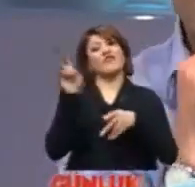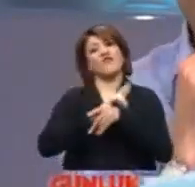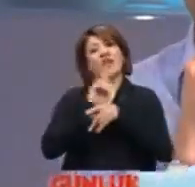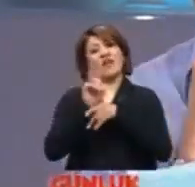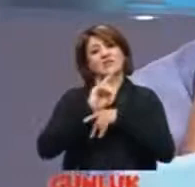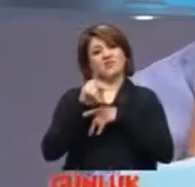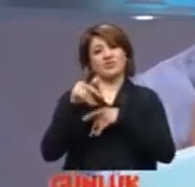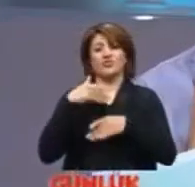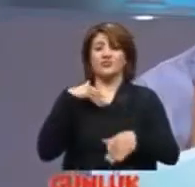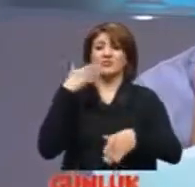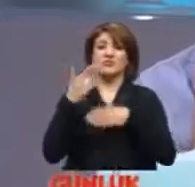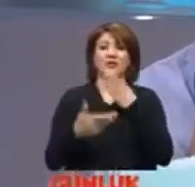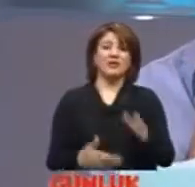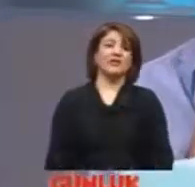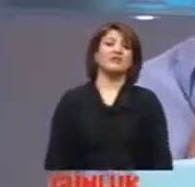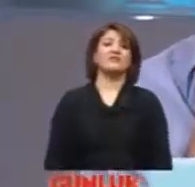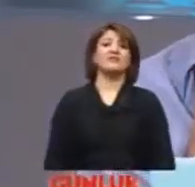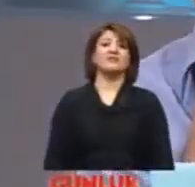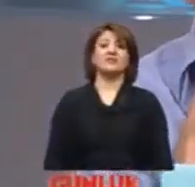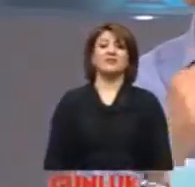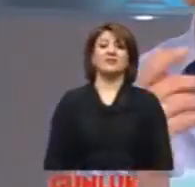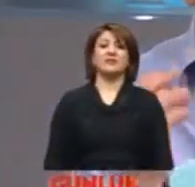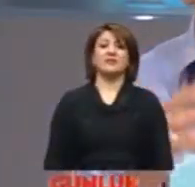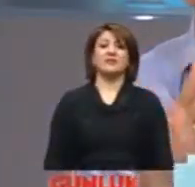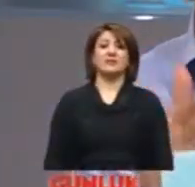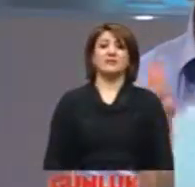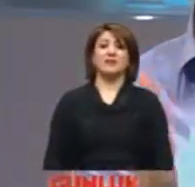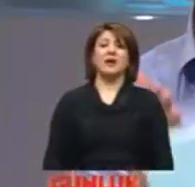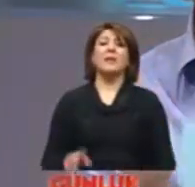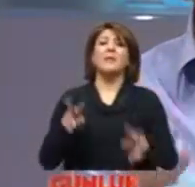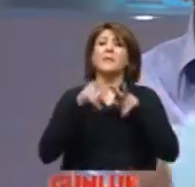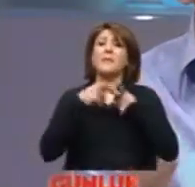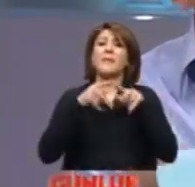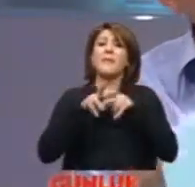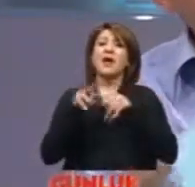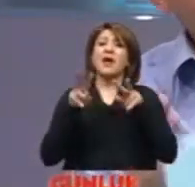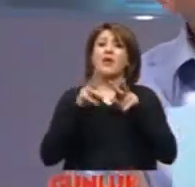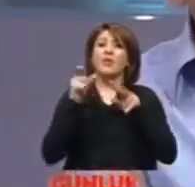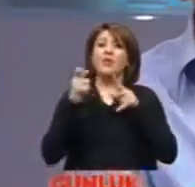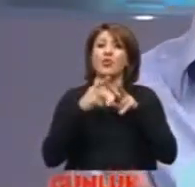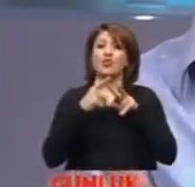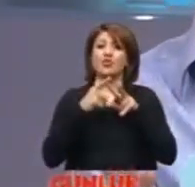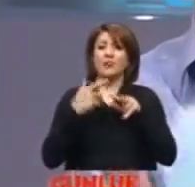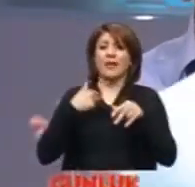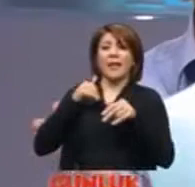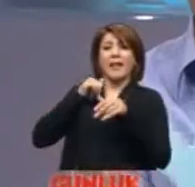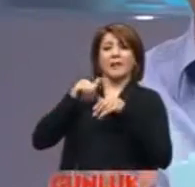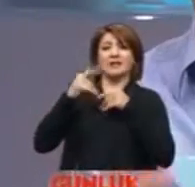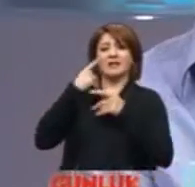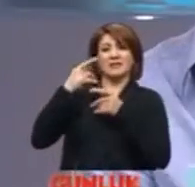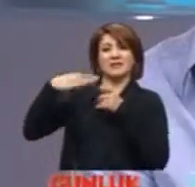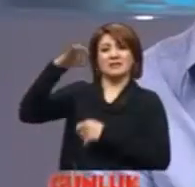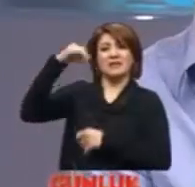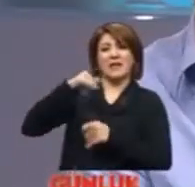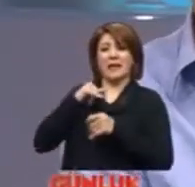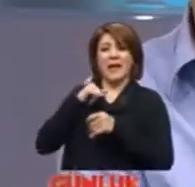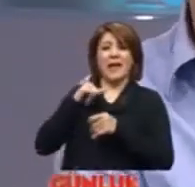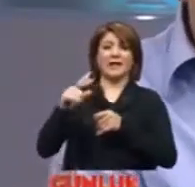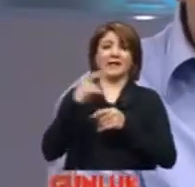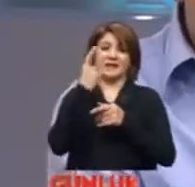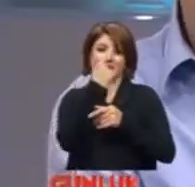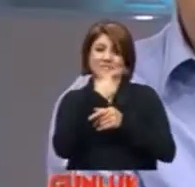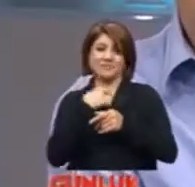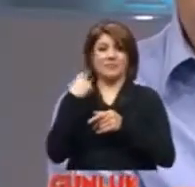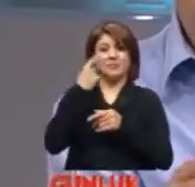göndermemiz var ama. Bir maymunlar biliyorsun insanları en yakın canlılar. Evet. Bir de yunuslar için derler gerçi. Hı